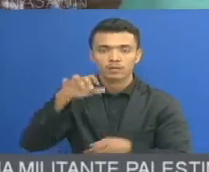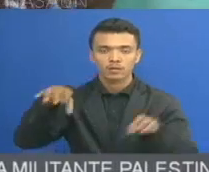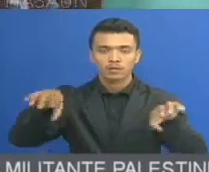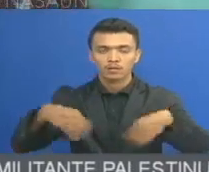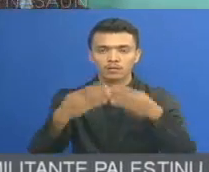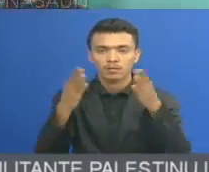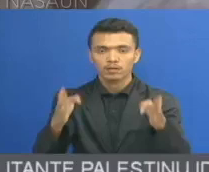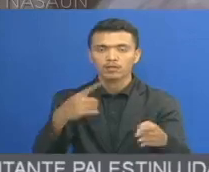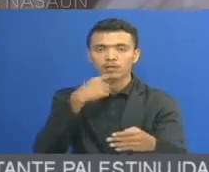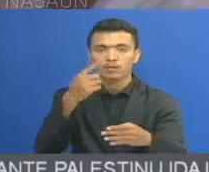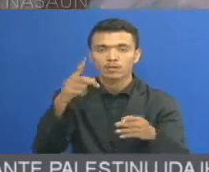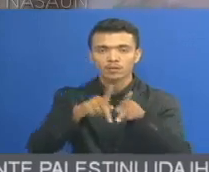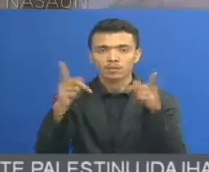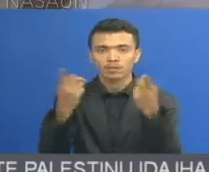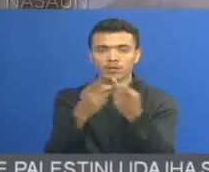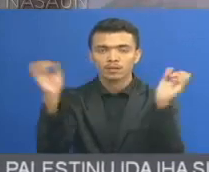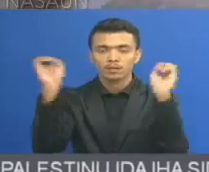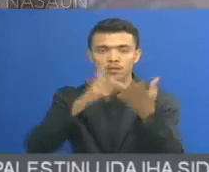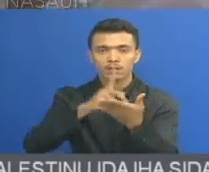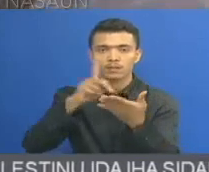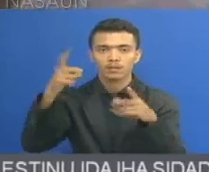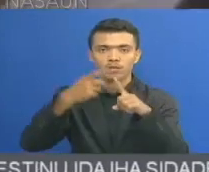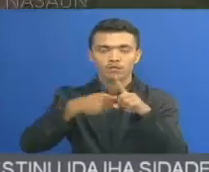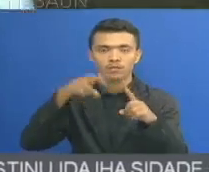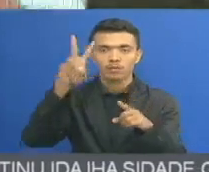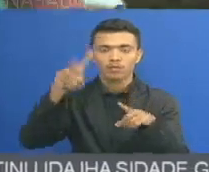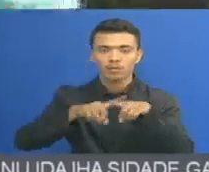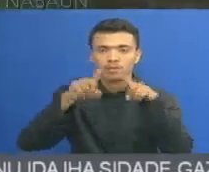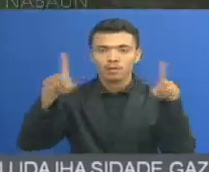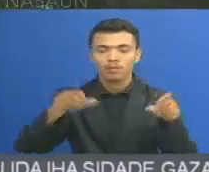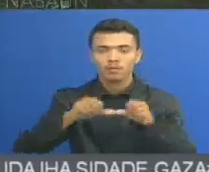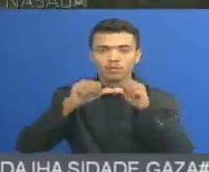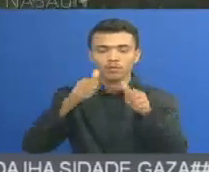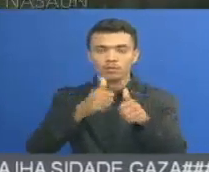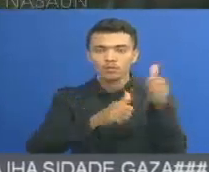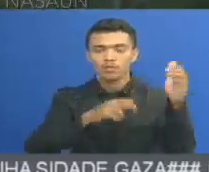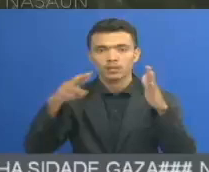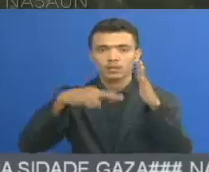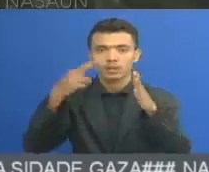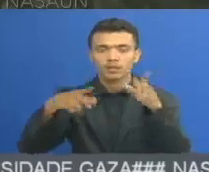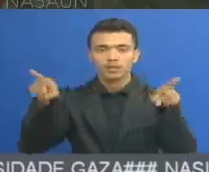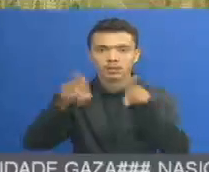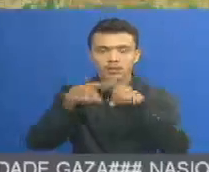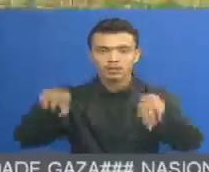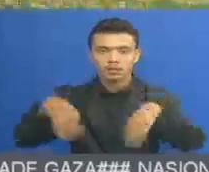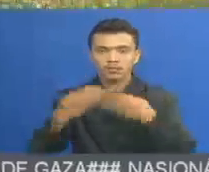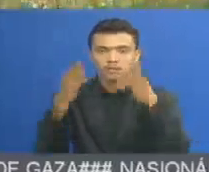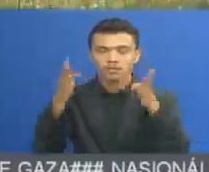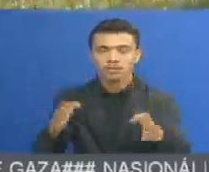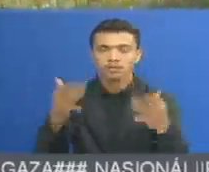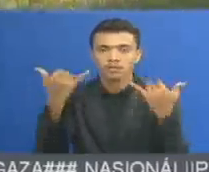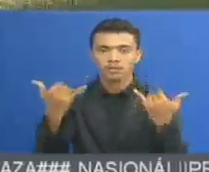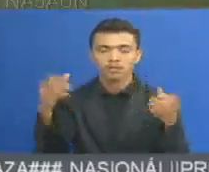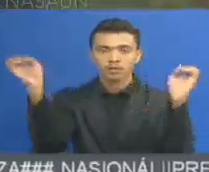Teten, empresa sira, la selu sira fulan ruana. Mai besira kontinua kumpri sira nerever, nudar trabaldor noto oras ne. La